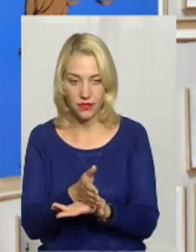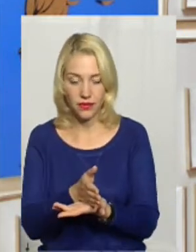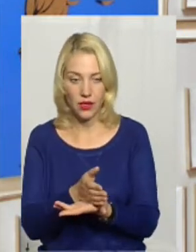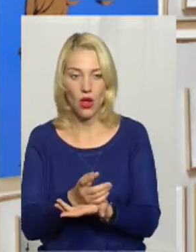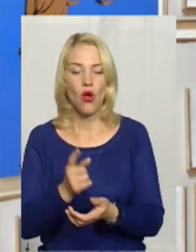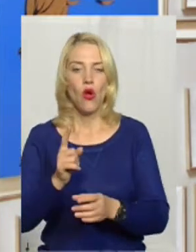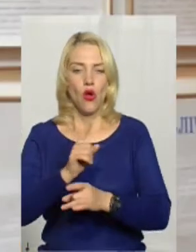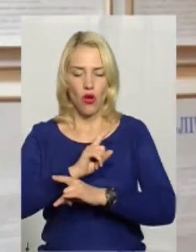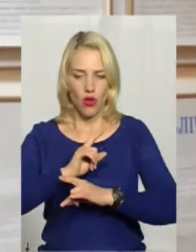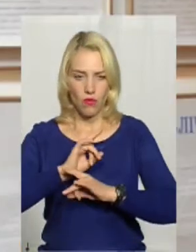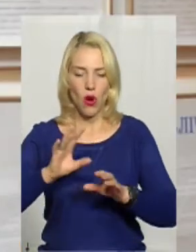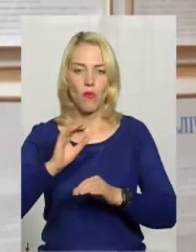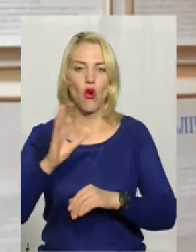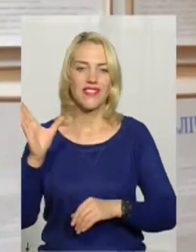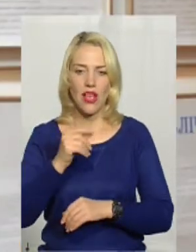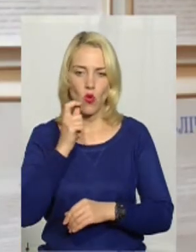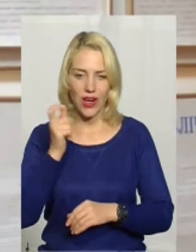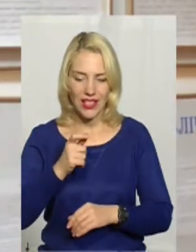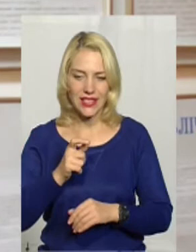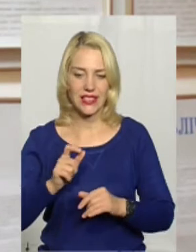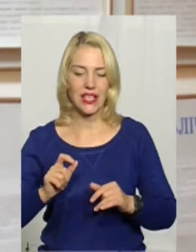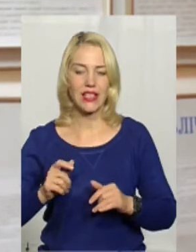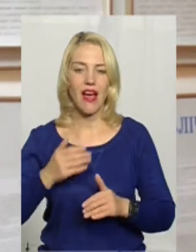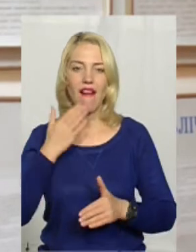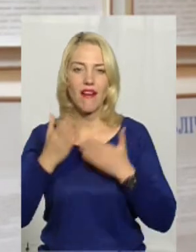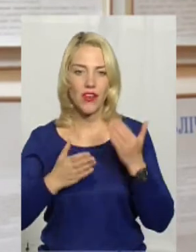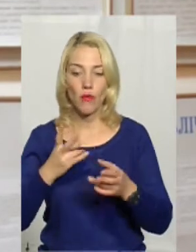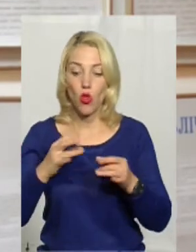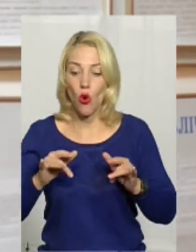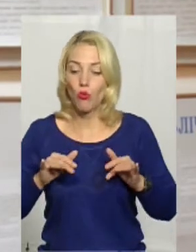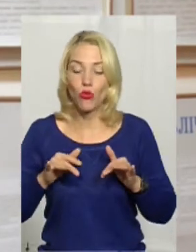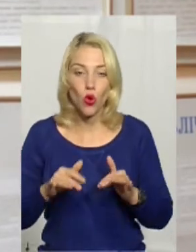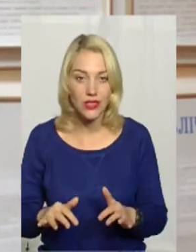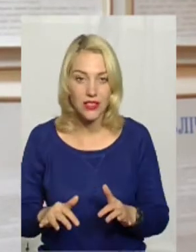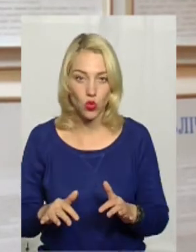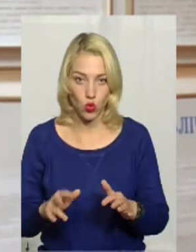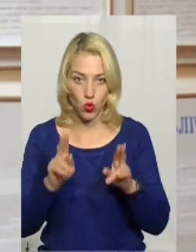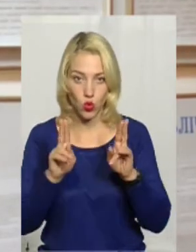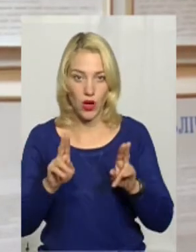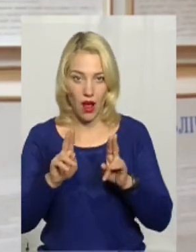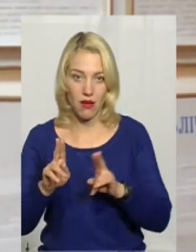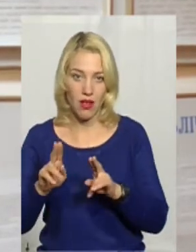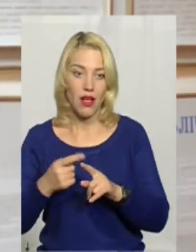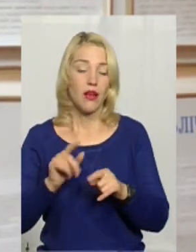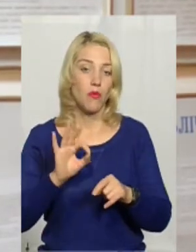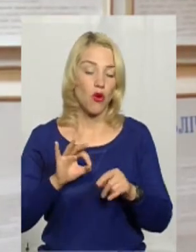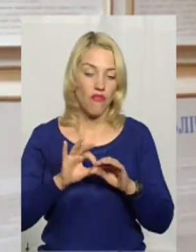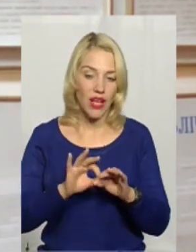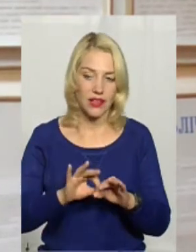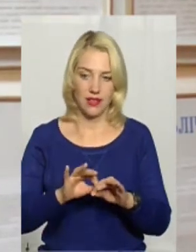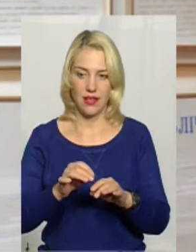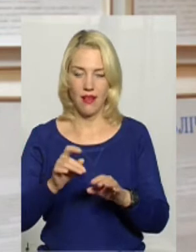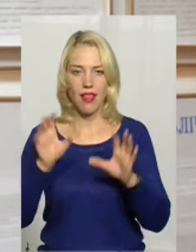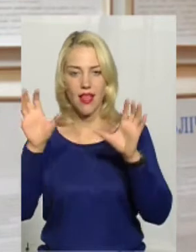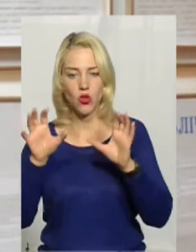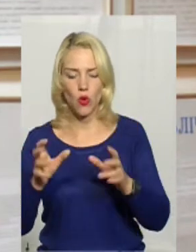проголосити всеукраїнський референдум, але сама процедура його проведення, легітимність проведення, скликання, потім